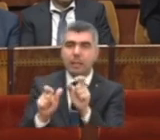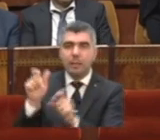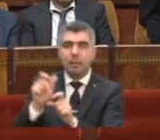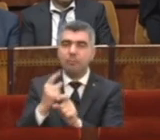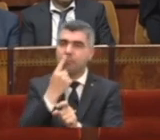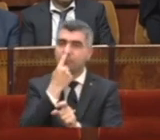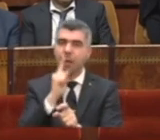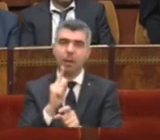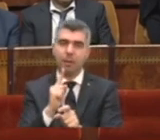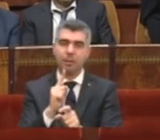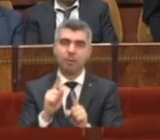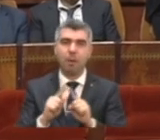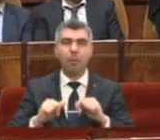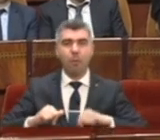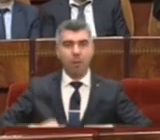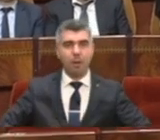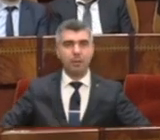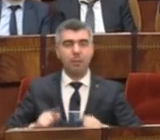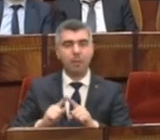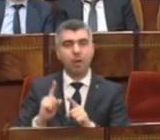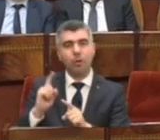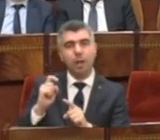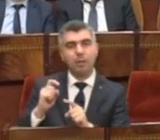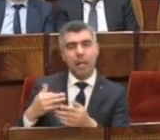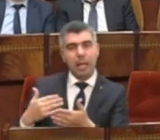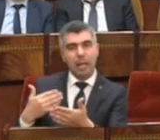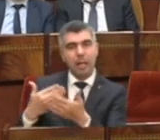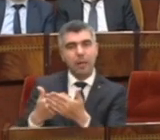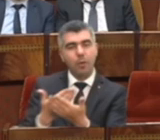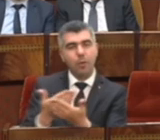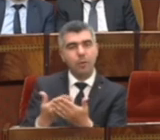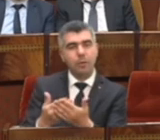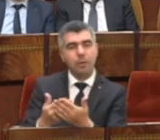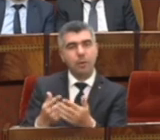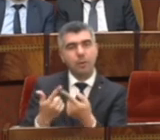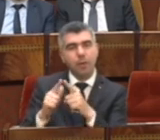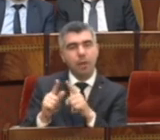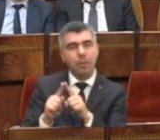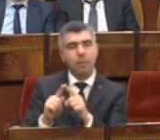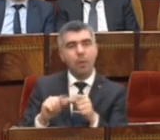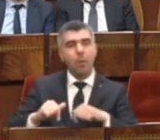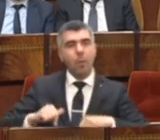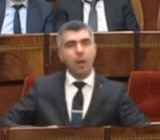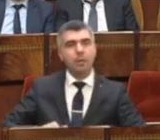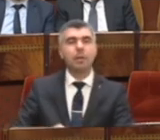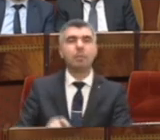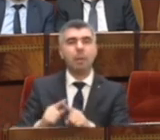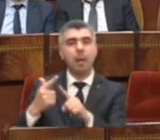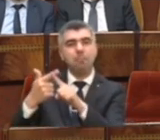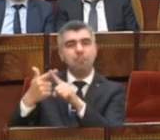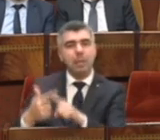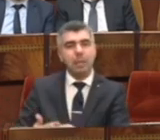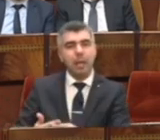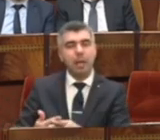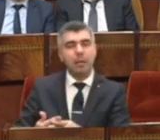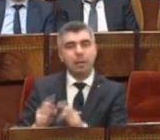خاصة وأنتم السيد الوزير في أشهر قليلة استطعتم باش ديروا واحد الدينامية في الوزارة بالرغم من الميزانية الضعيفة اللي